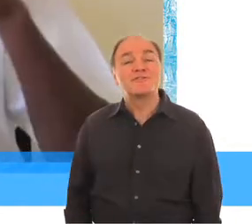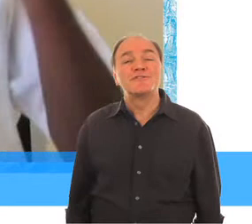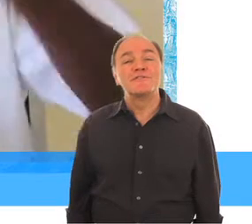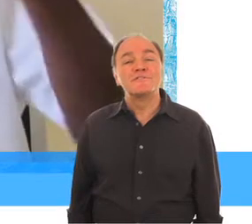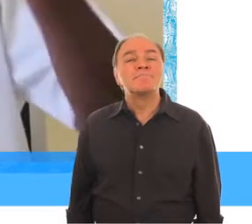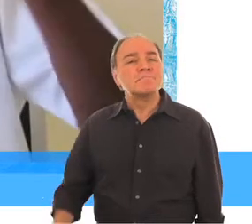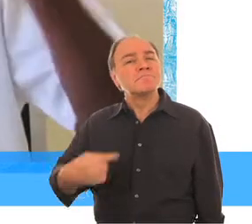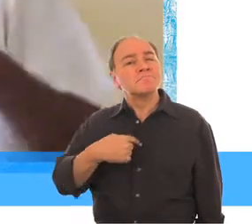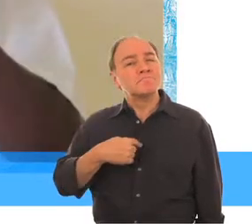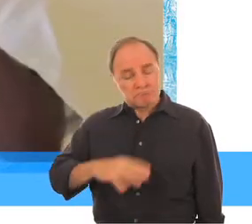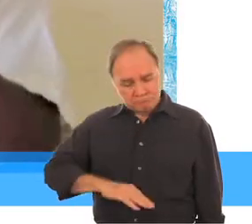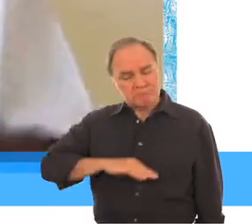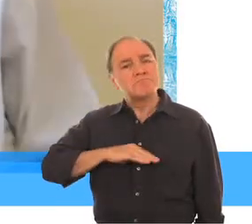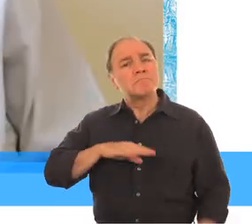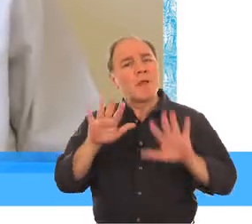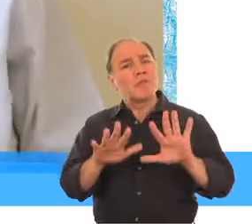ans.